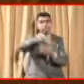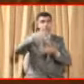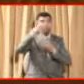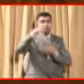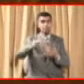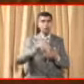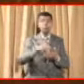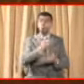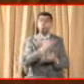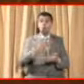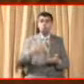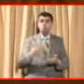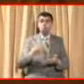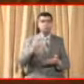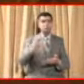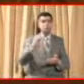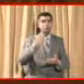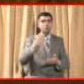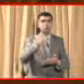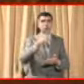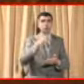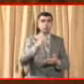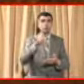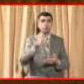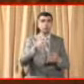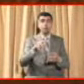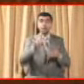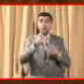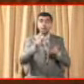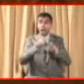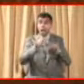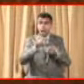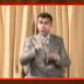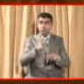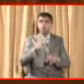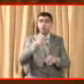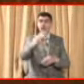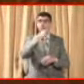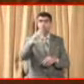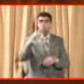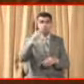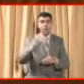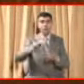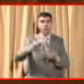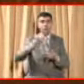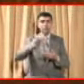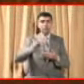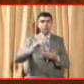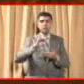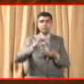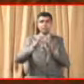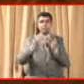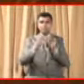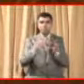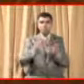جميع الاحتياطات باش تكون المواد، بالخصوص المواد اللي كتستهلك بزاف في رمضان، خدات